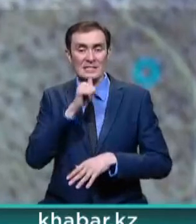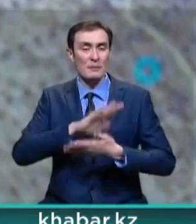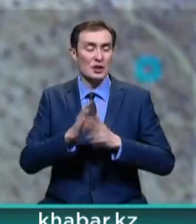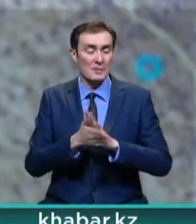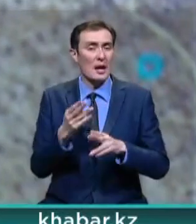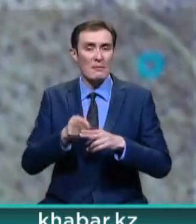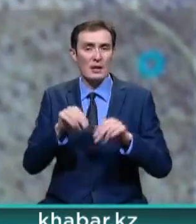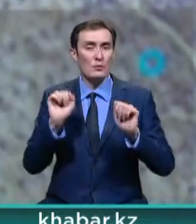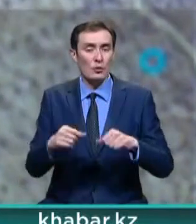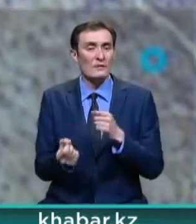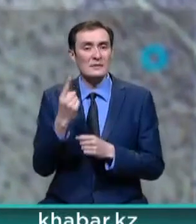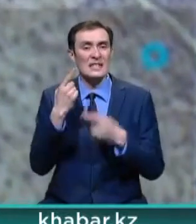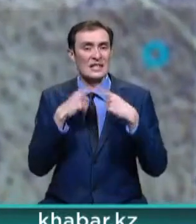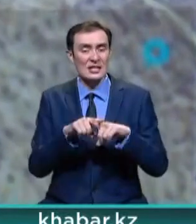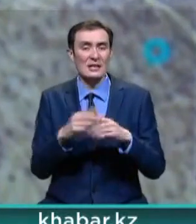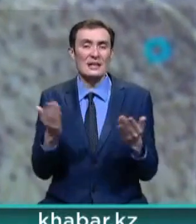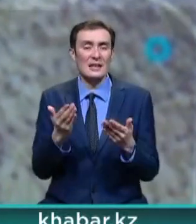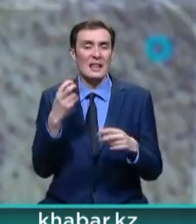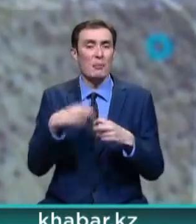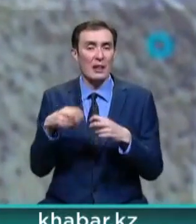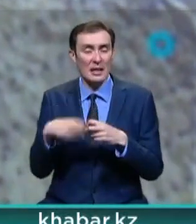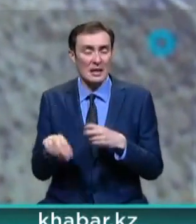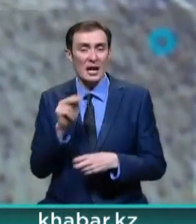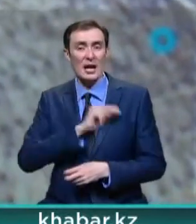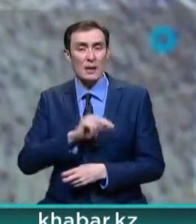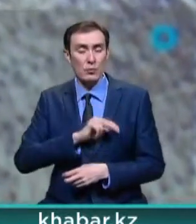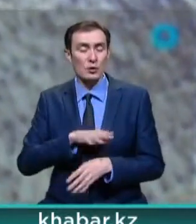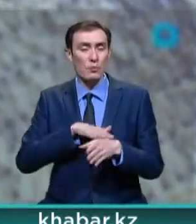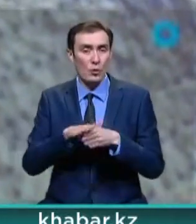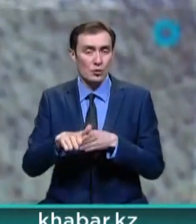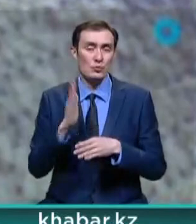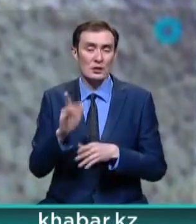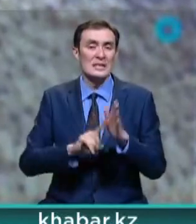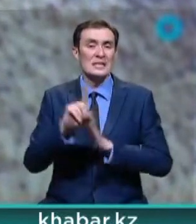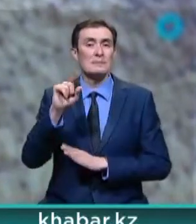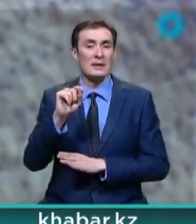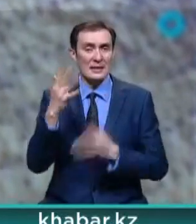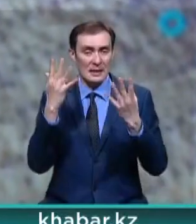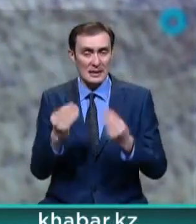поэтому могут возникнуть технические неполадки. А работать без перебоев оно начнет с понедельника, пообещал оператор.